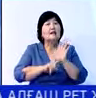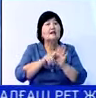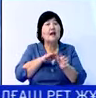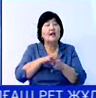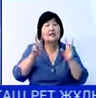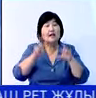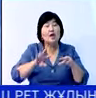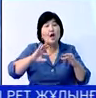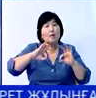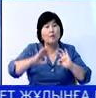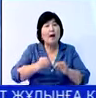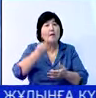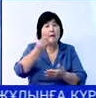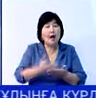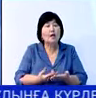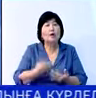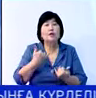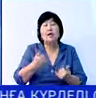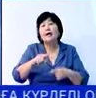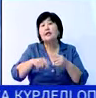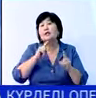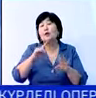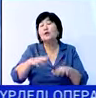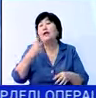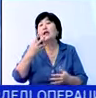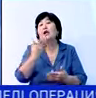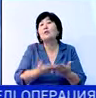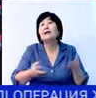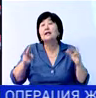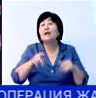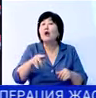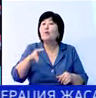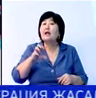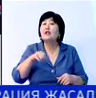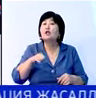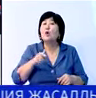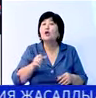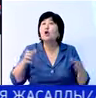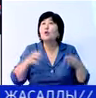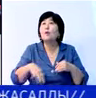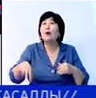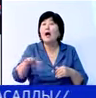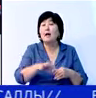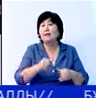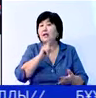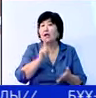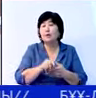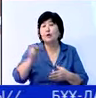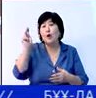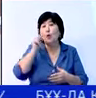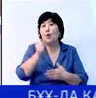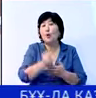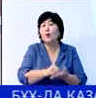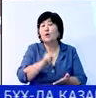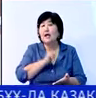талдап, бағалауды мақсат етеді. Оның кезекті отырысында екі мәселе қаралды. Мониторингтік топ аймақтағы жалпыға міндетті оқу қорының